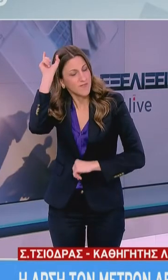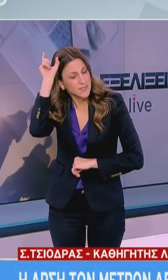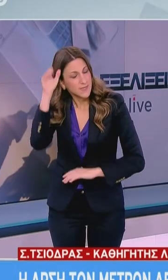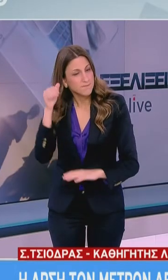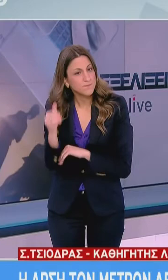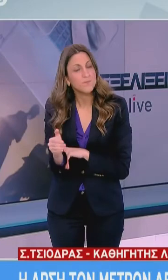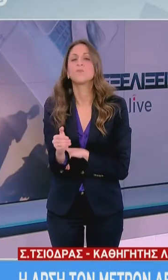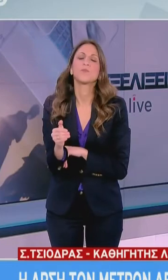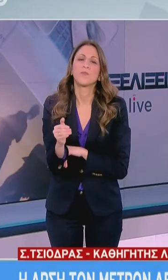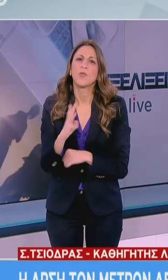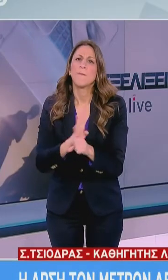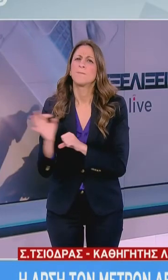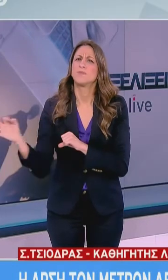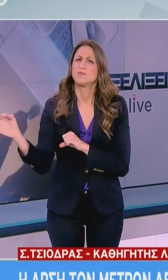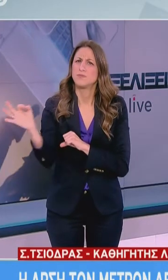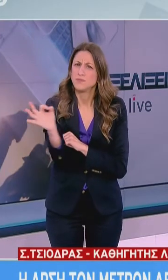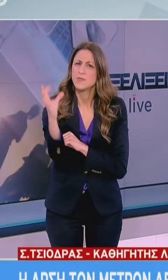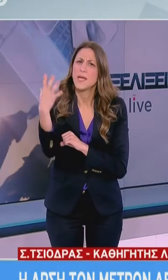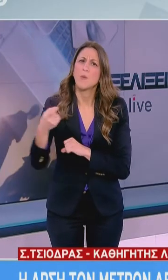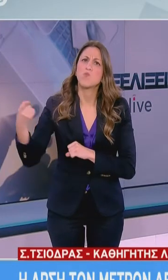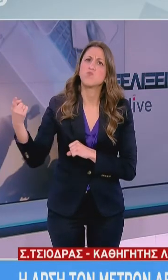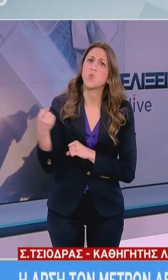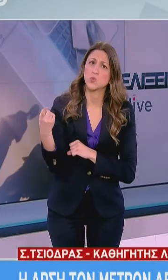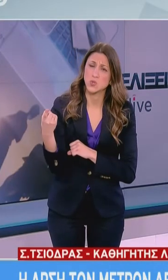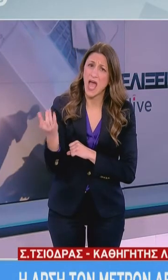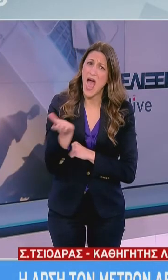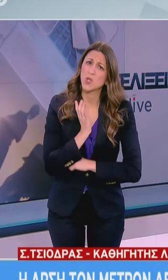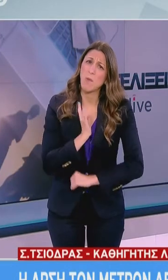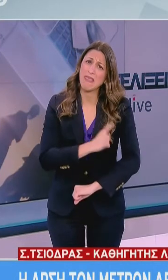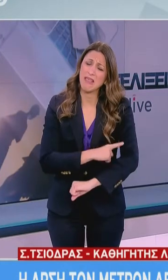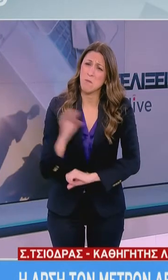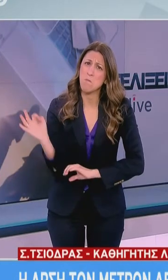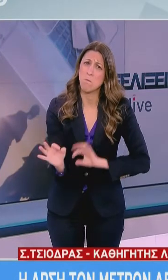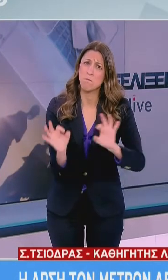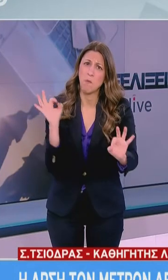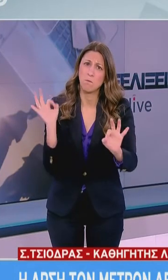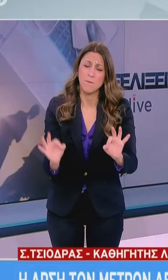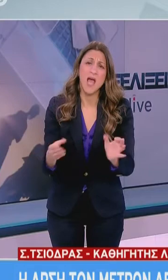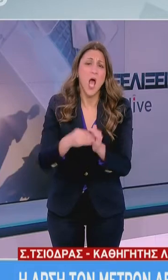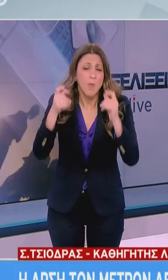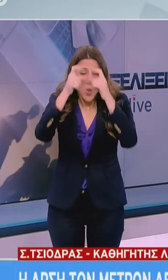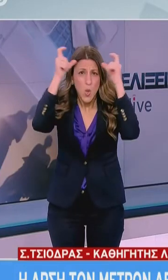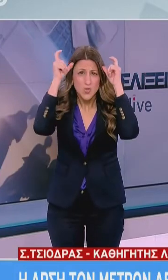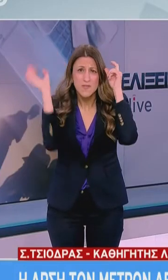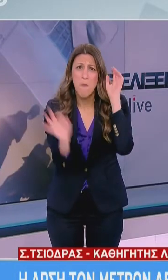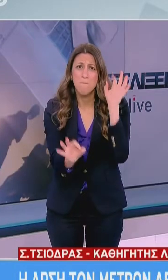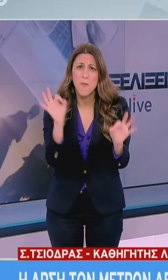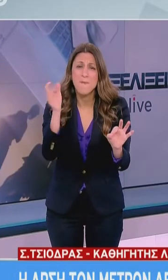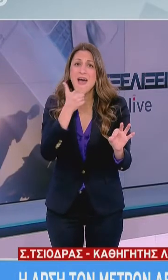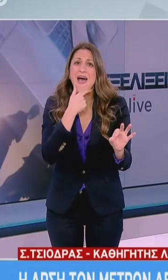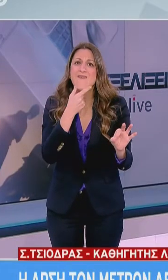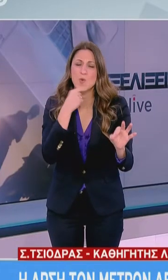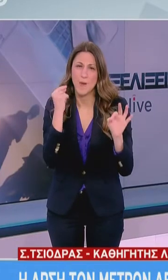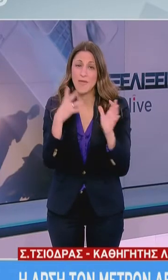διασποράς της νέας νόσου, αναφέρονται σημαντικά ποσοστά επαγγελματιών υγείας, οι οποίοι για πολλούς λόγους αποτελούν ευάλωτο πληθυσμό.